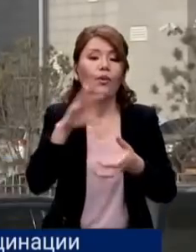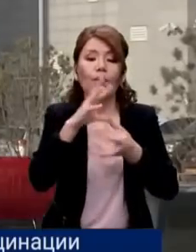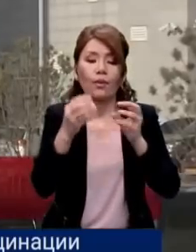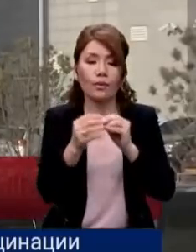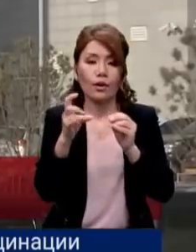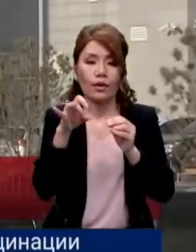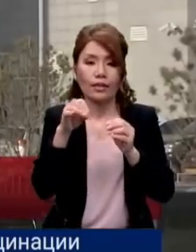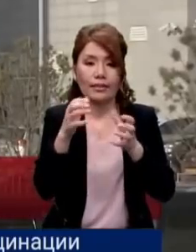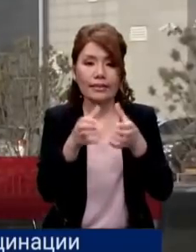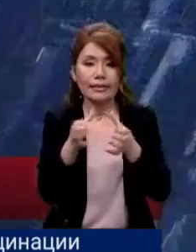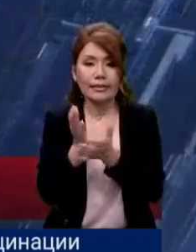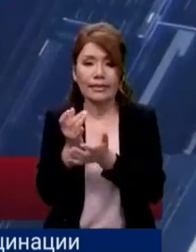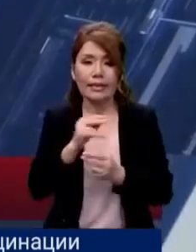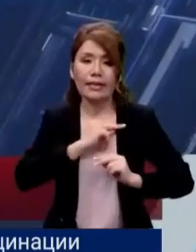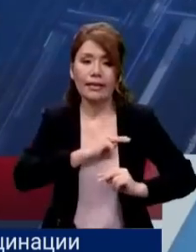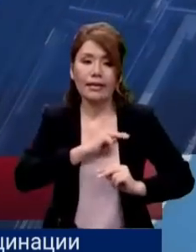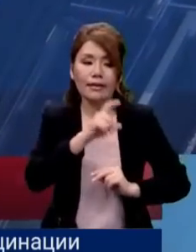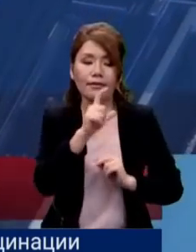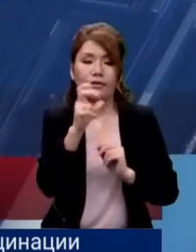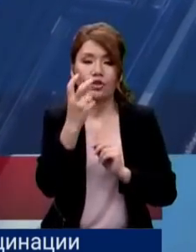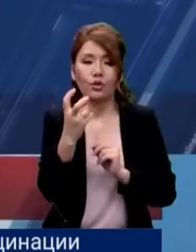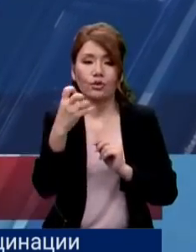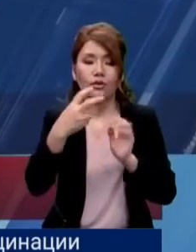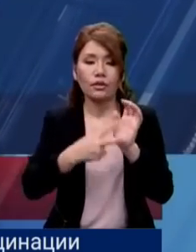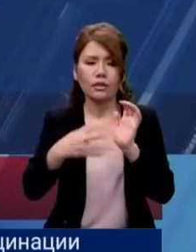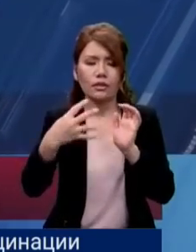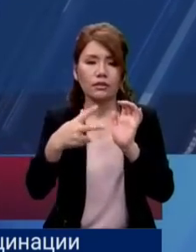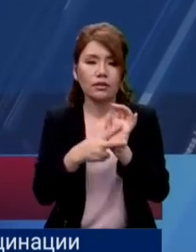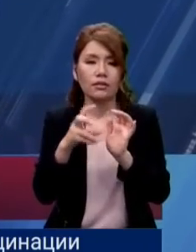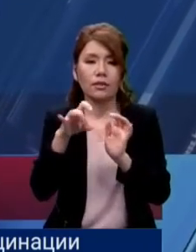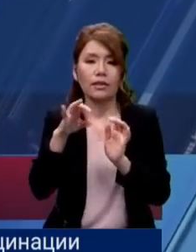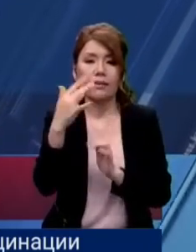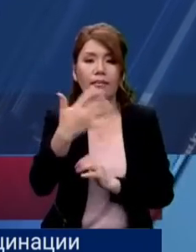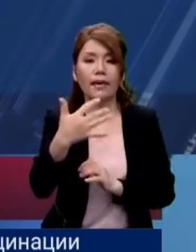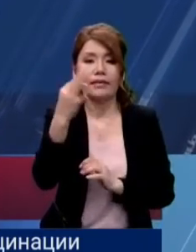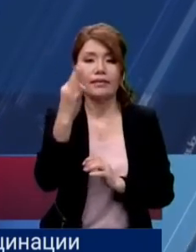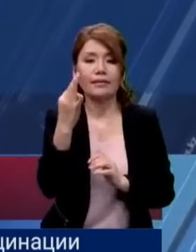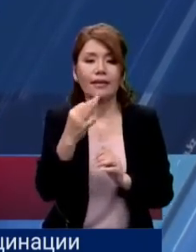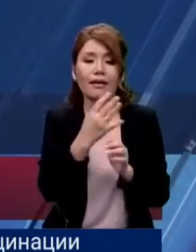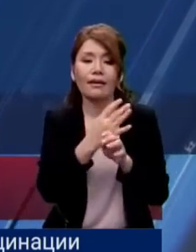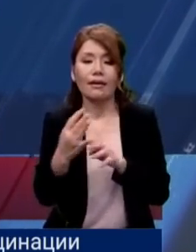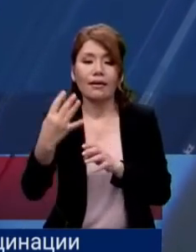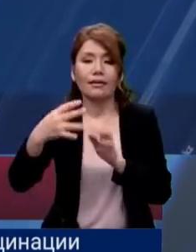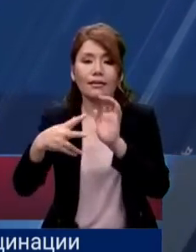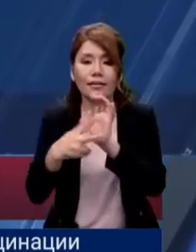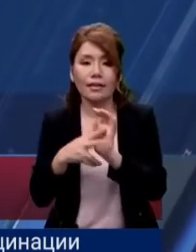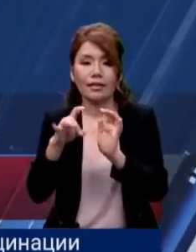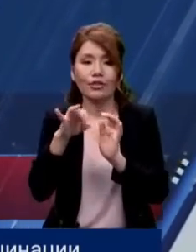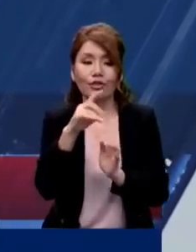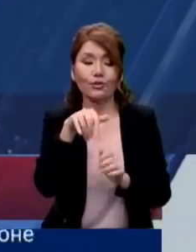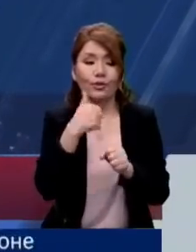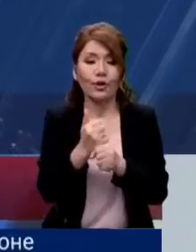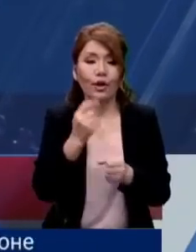еншілес компанияларда еңбектенетін 248 мың қызметкердің айлығы 5%-дан 48%-ға дейін артқан. Самұрықтың